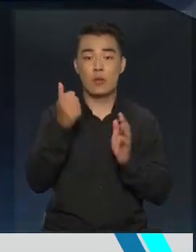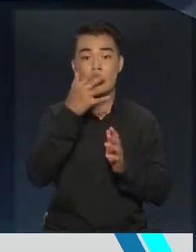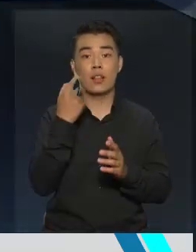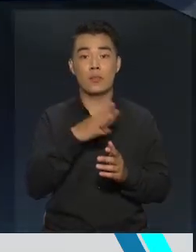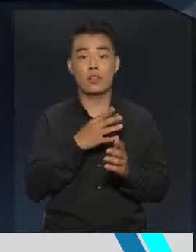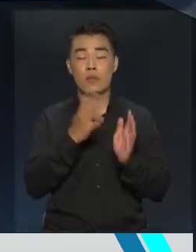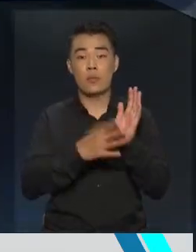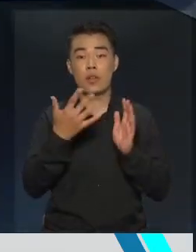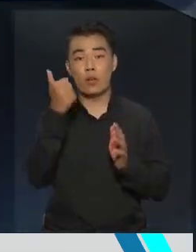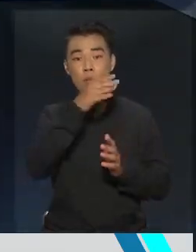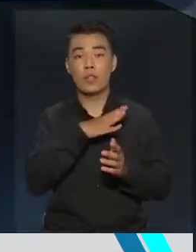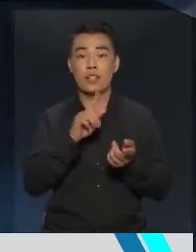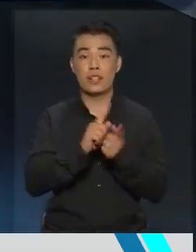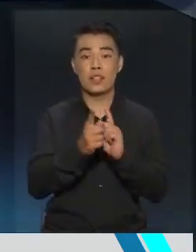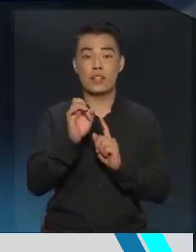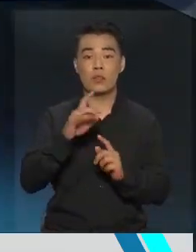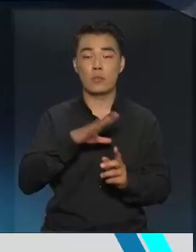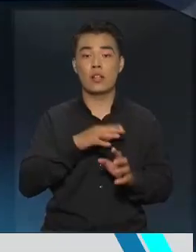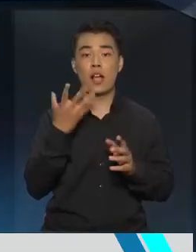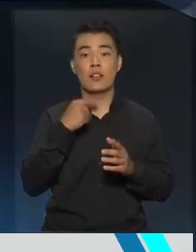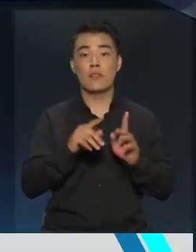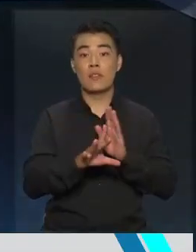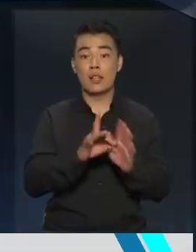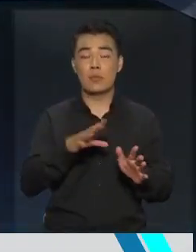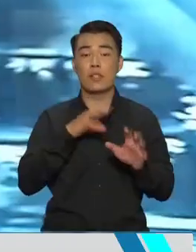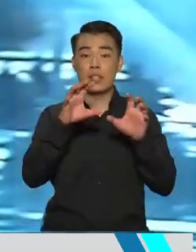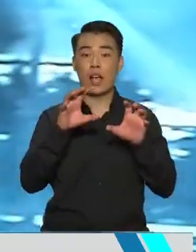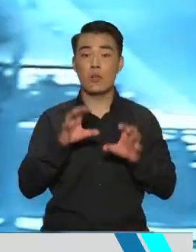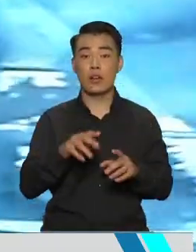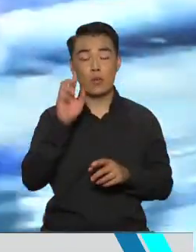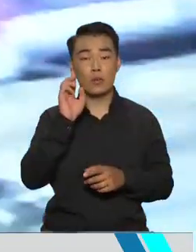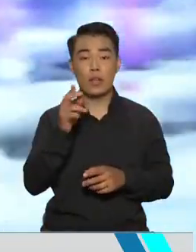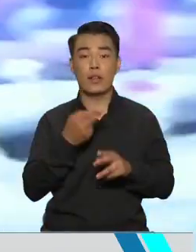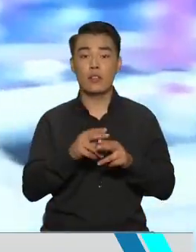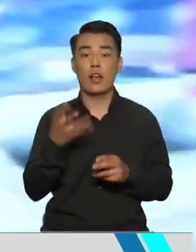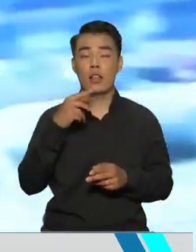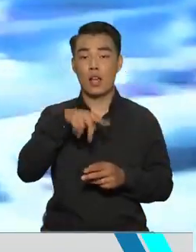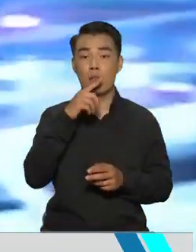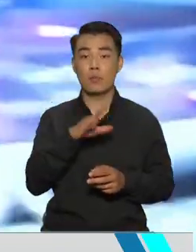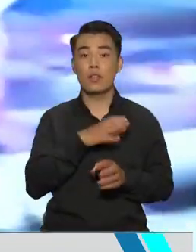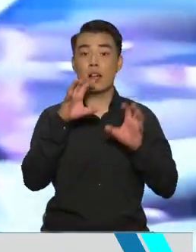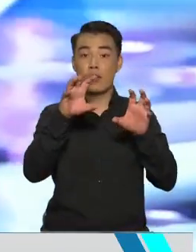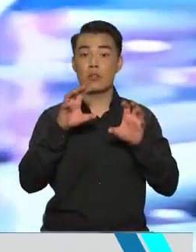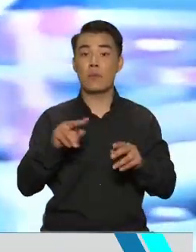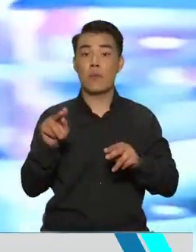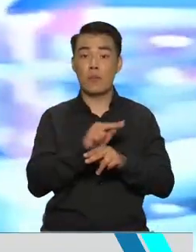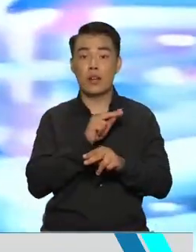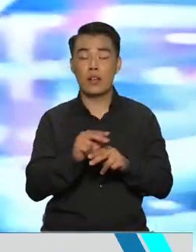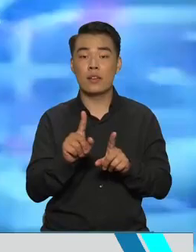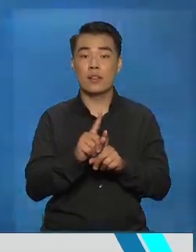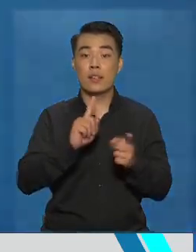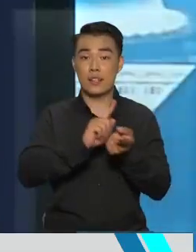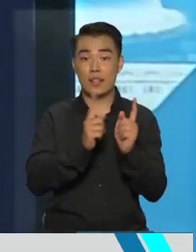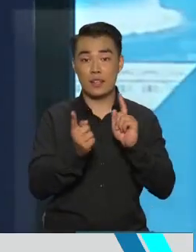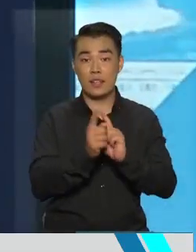проходил в 95 году, когда принималась вот нынешняя конституция, основной закон страны. А вот то, что я говорил, конституционные поправки именно через референдум,